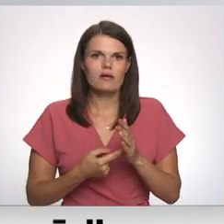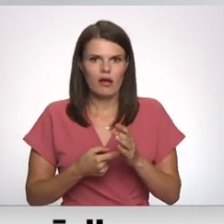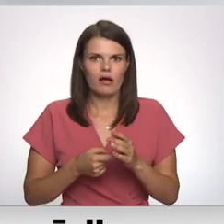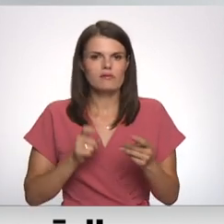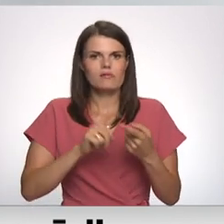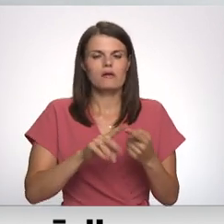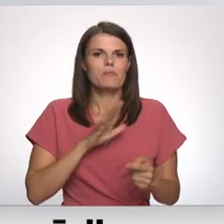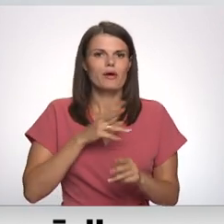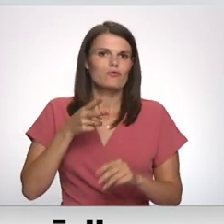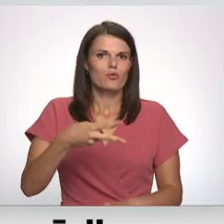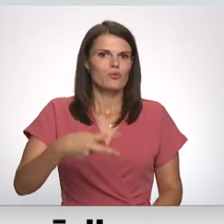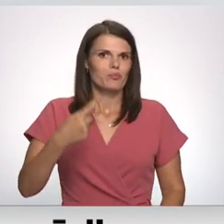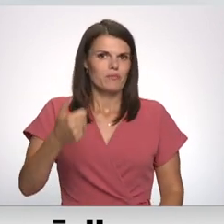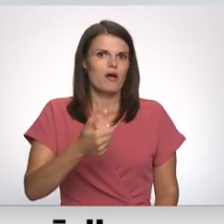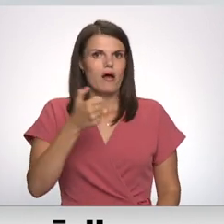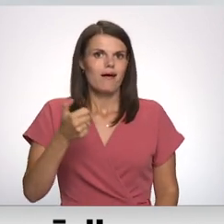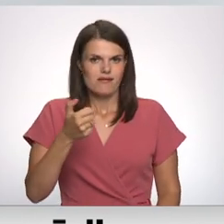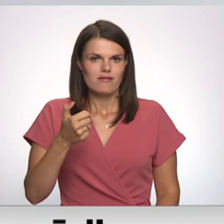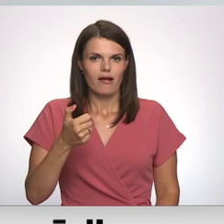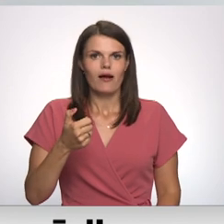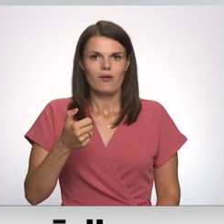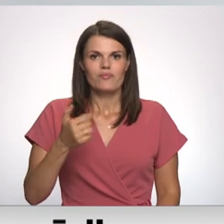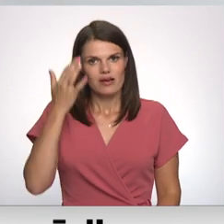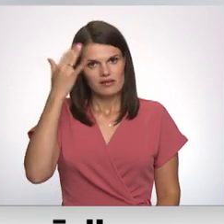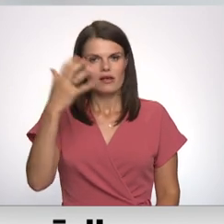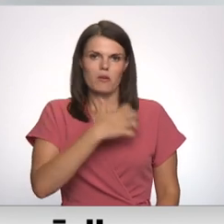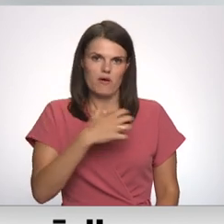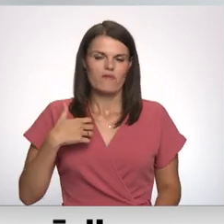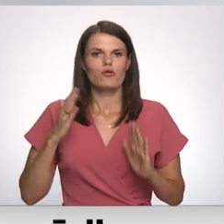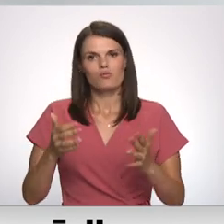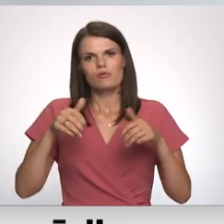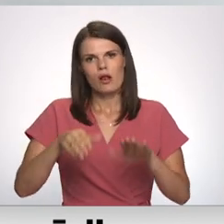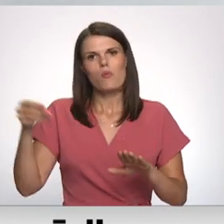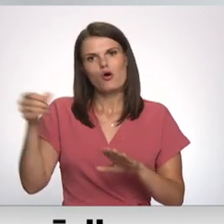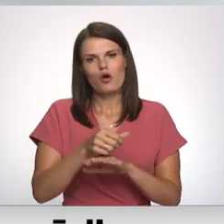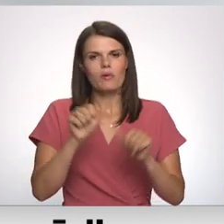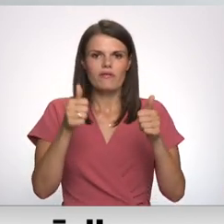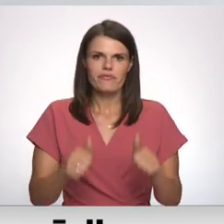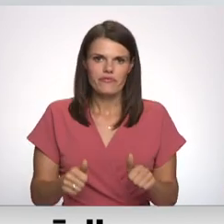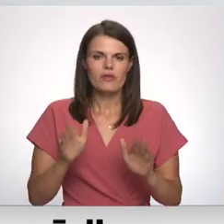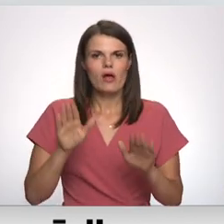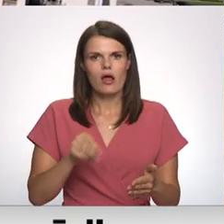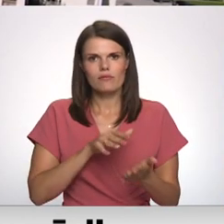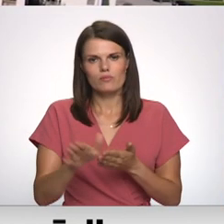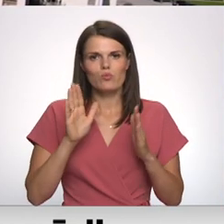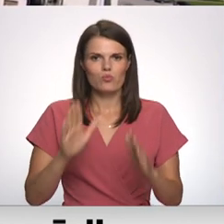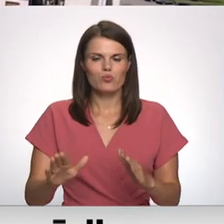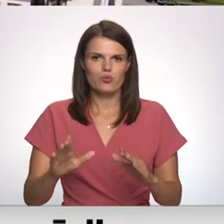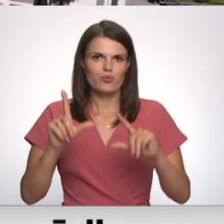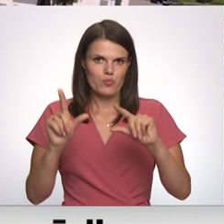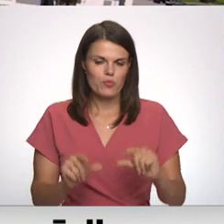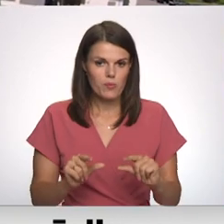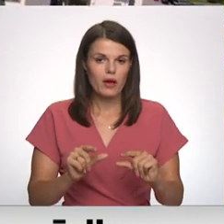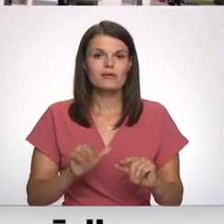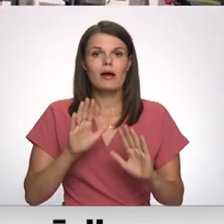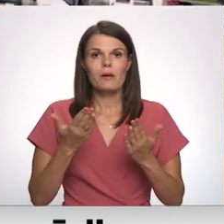bija 2021. Gadā. Ceram, ka valdība tuvākajā laikā lēms par kompensācijas mehānismu izmaksu sekšanai. Savukārt Mārupes